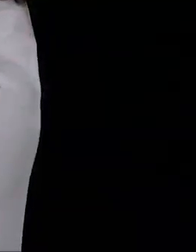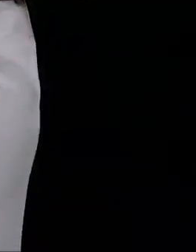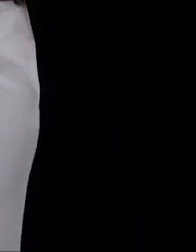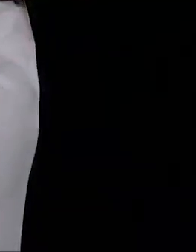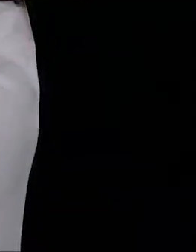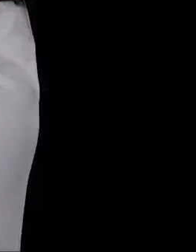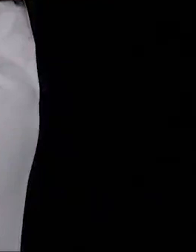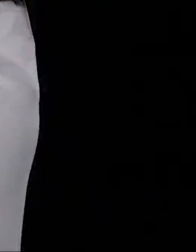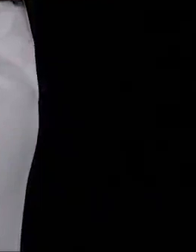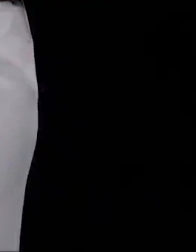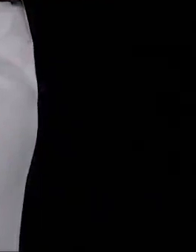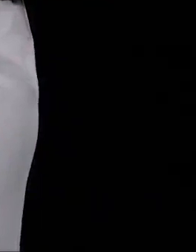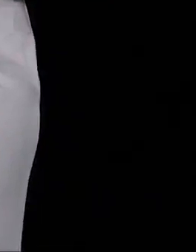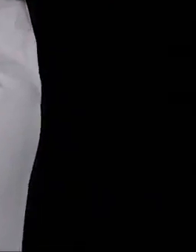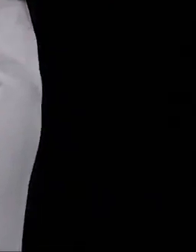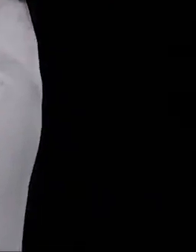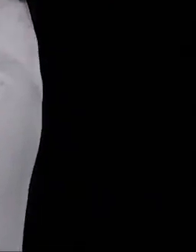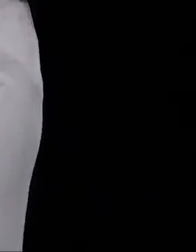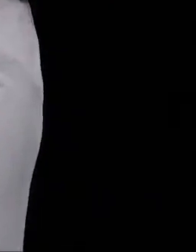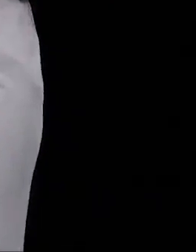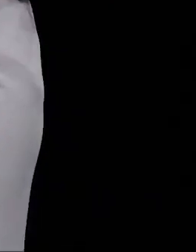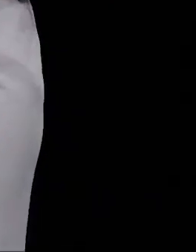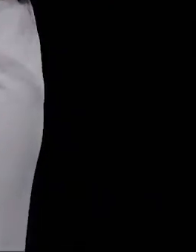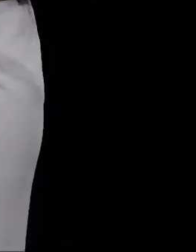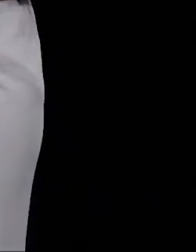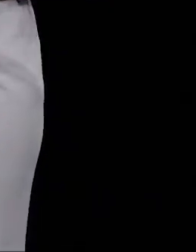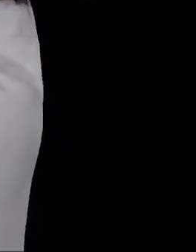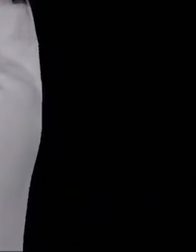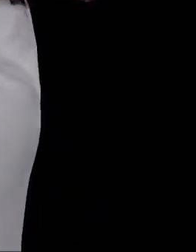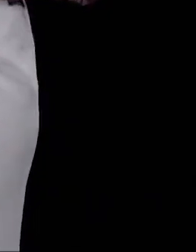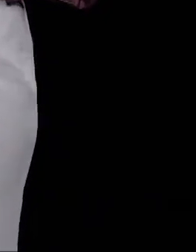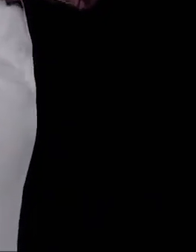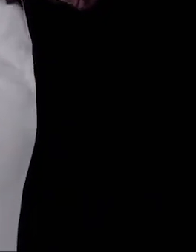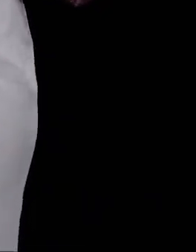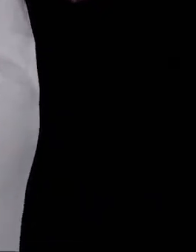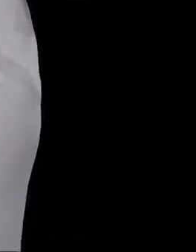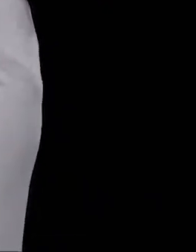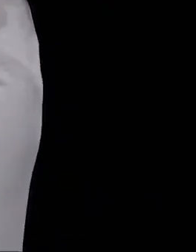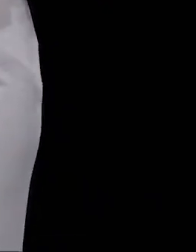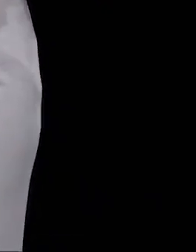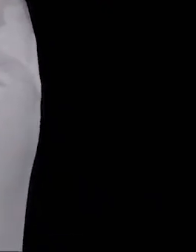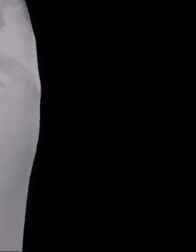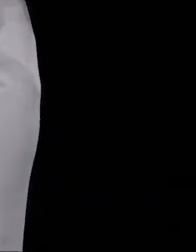언제 어디서나 내 손안의 뉴스. 광주 MBC 뉴스 유튜브 구독으로 함께하세요.